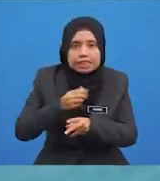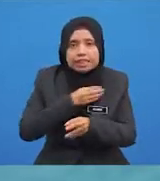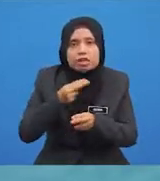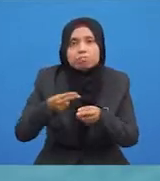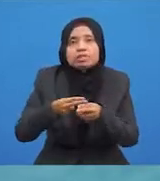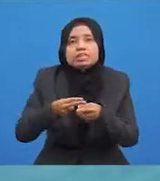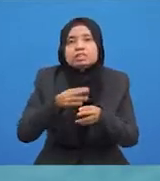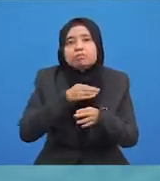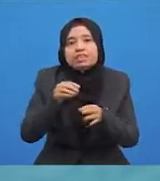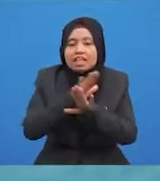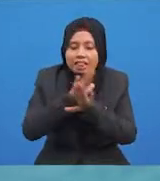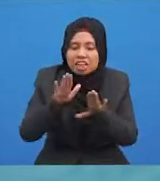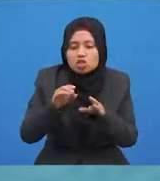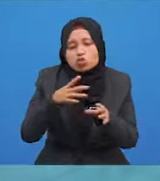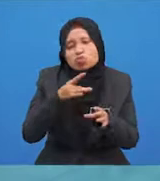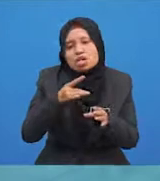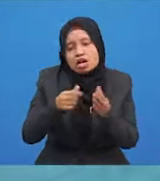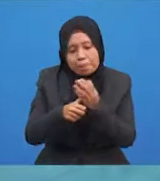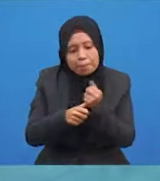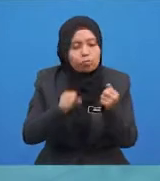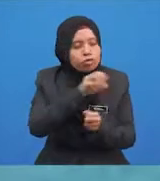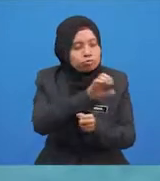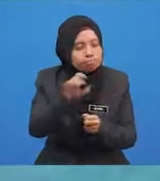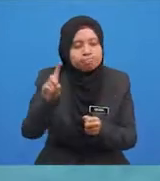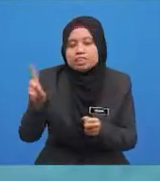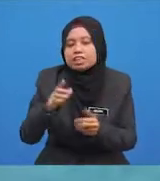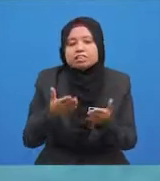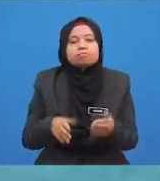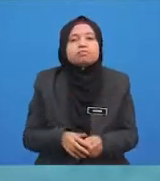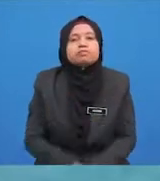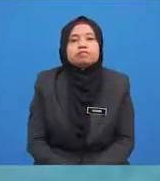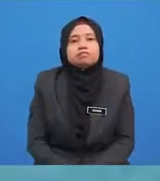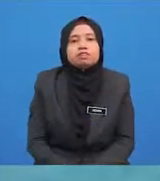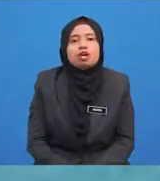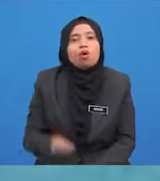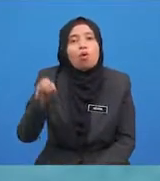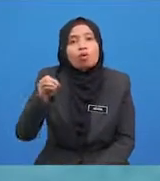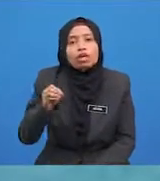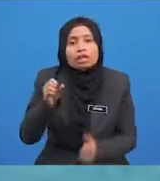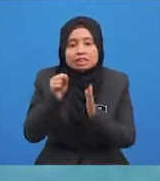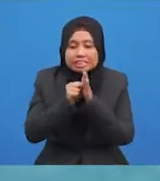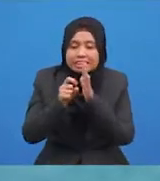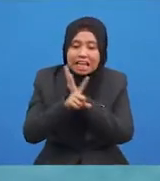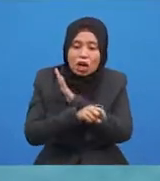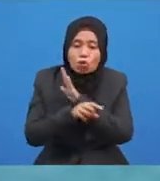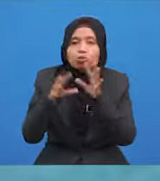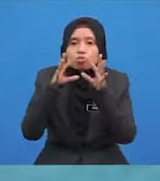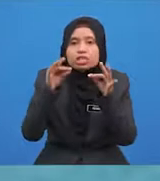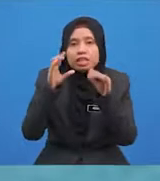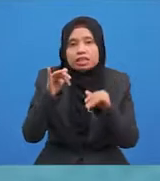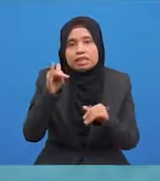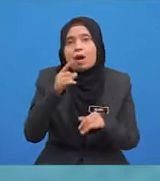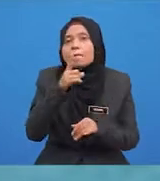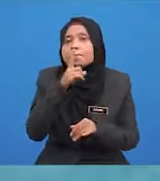serta tidak membuang najis di merata-rata tempat. Oren seekor kucing yang pendiam